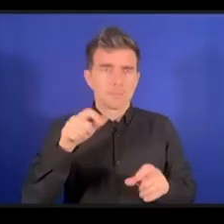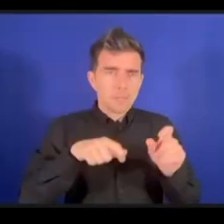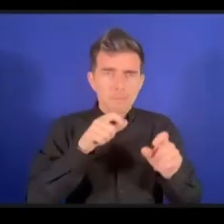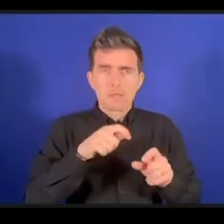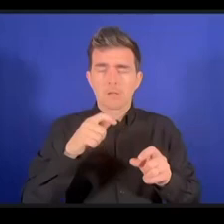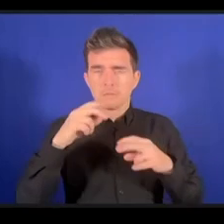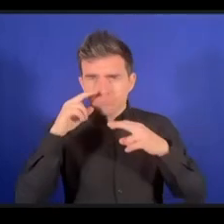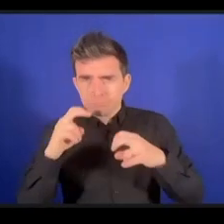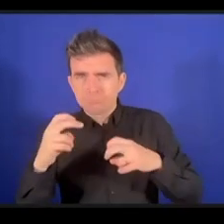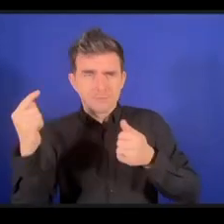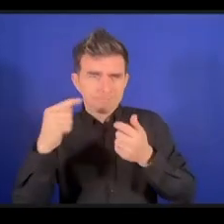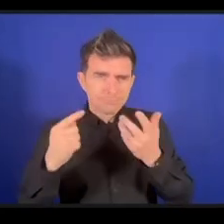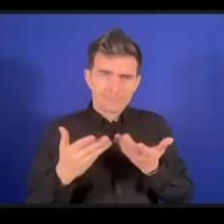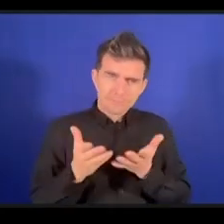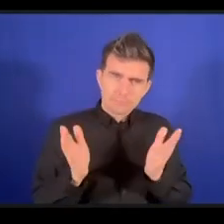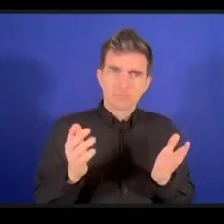员，